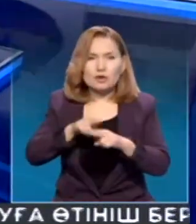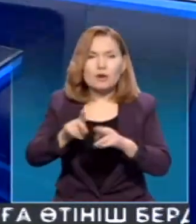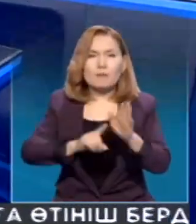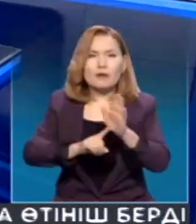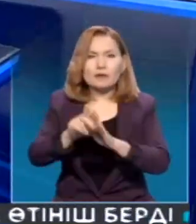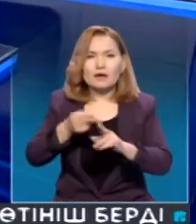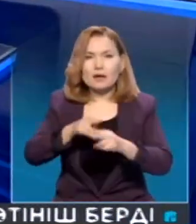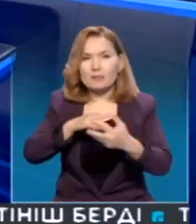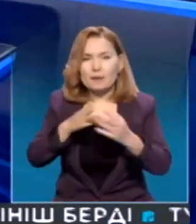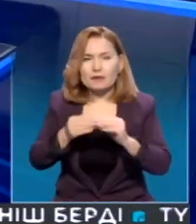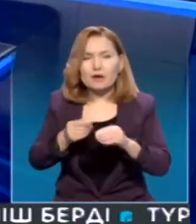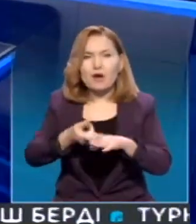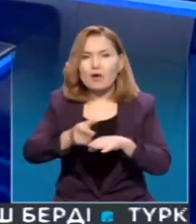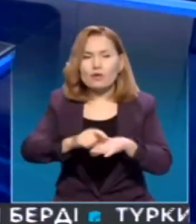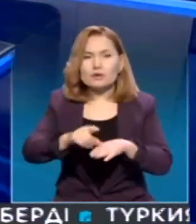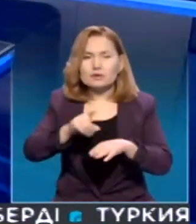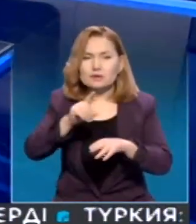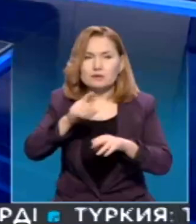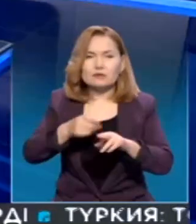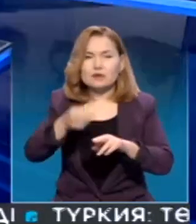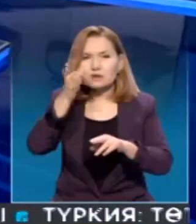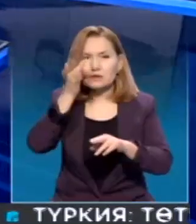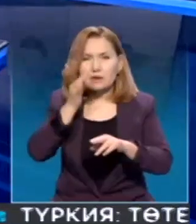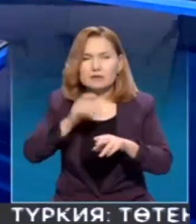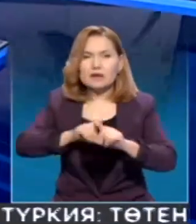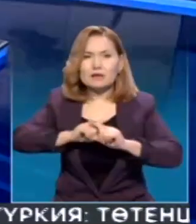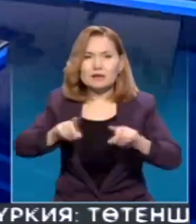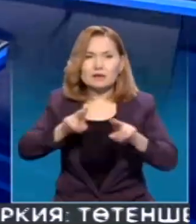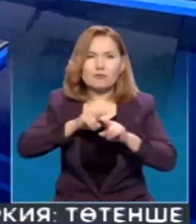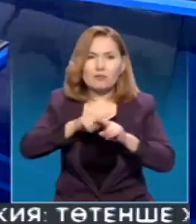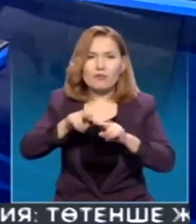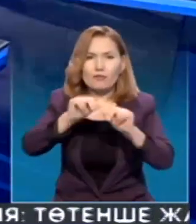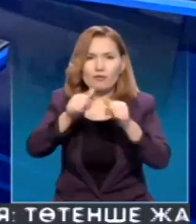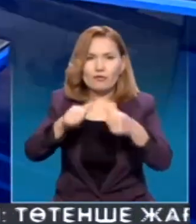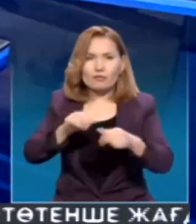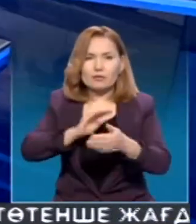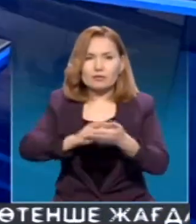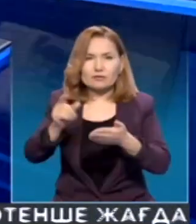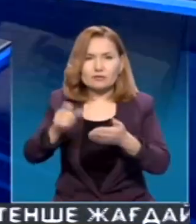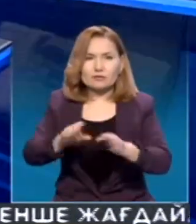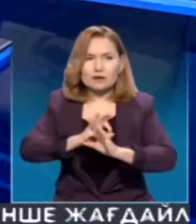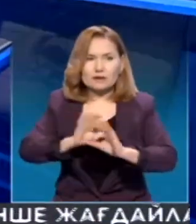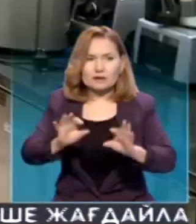өнімнің классикалық тәттілерден ерекшелігі неде? Нұрсұлу Қасым тарқатады.